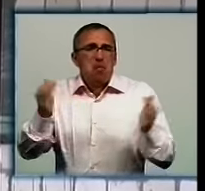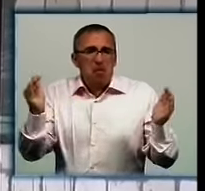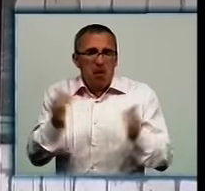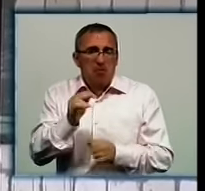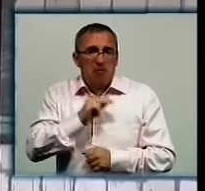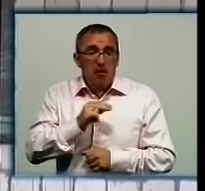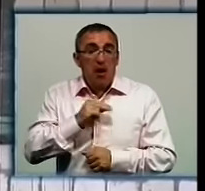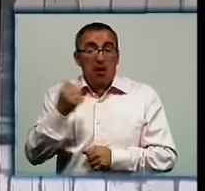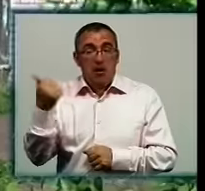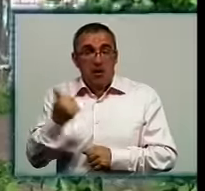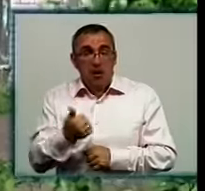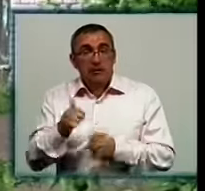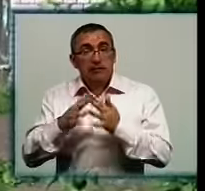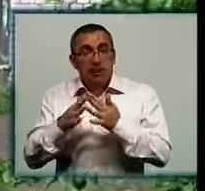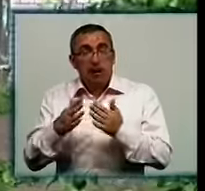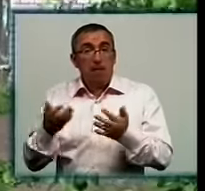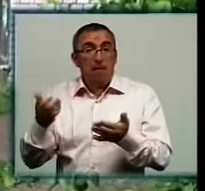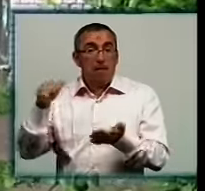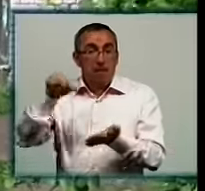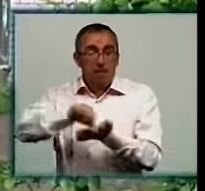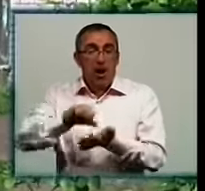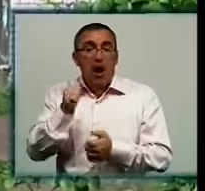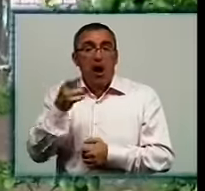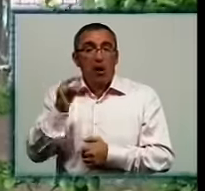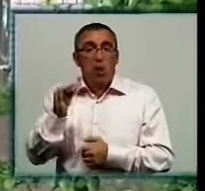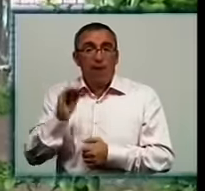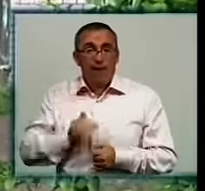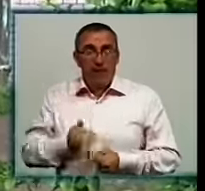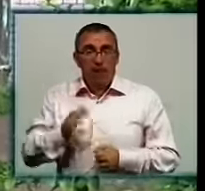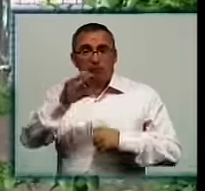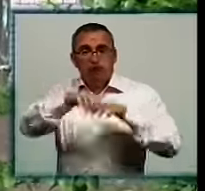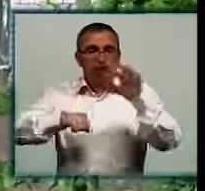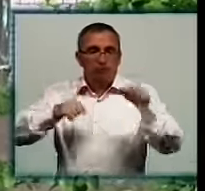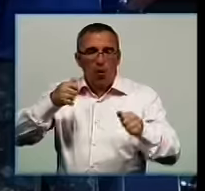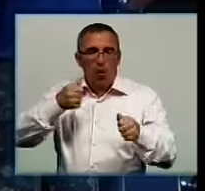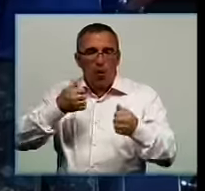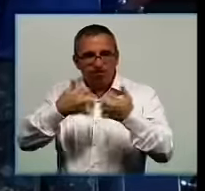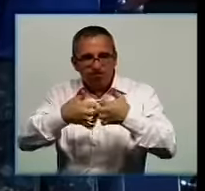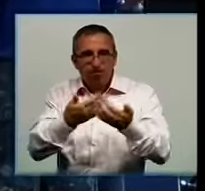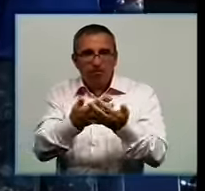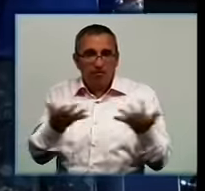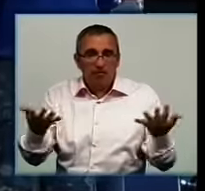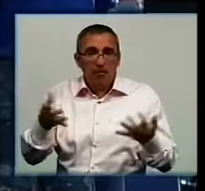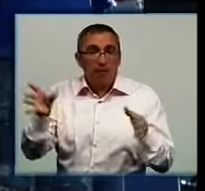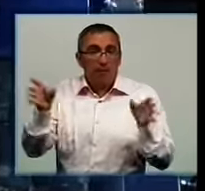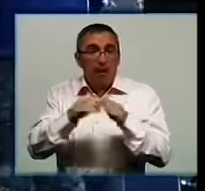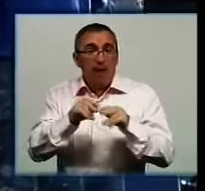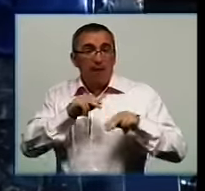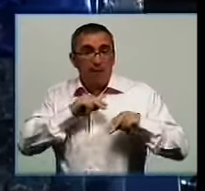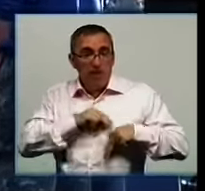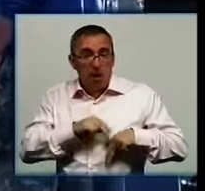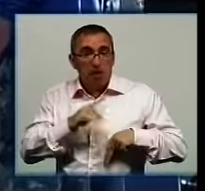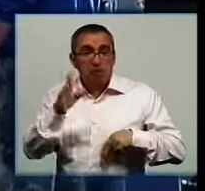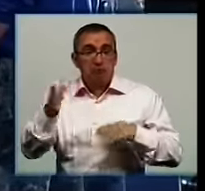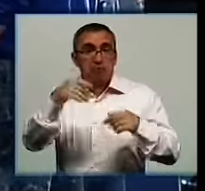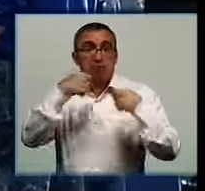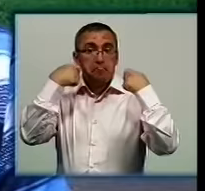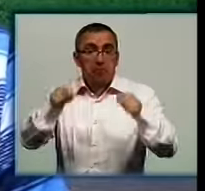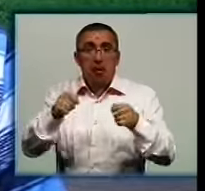минулому тижні, розповідають селяни, представники агрофірми почали виносити звідси обладнання. Співвласники переконані, споруду продадуть і з ними